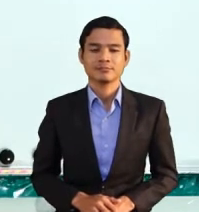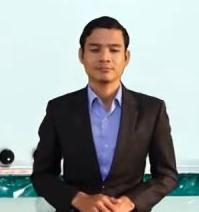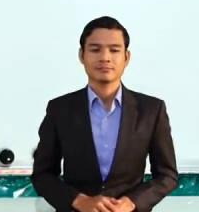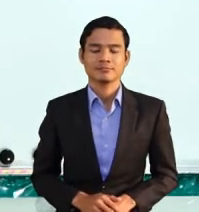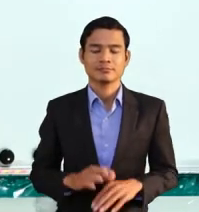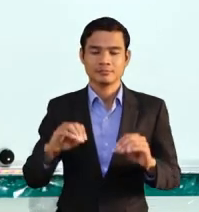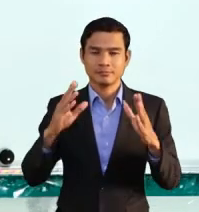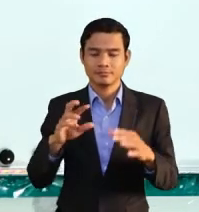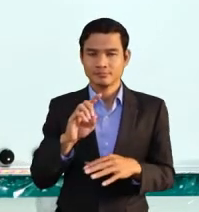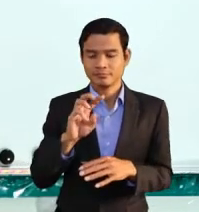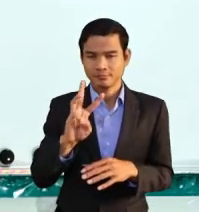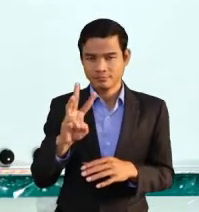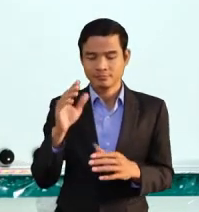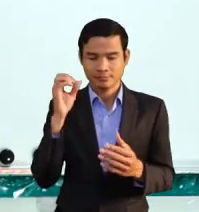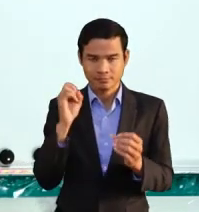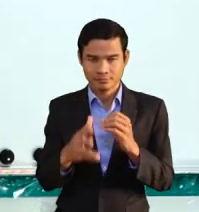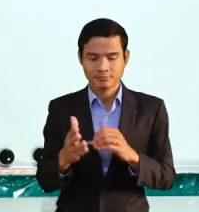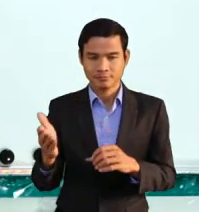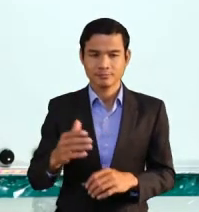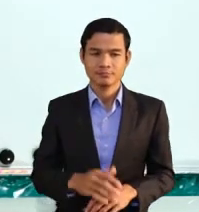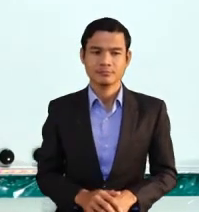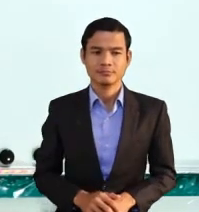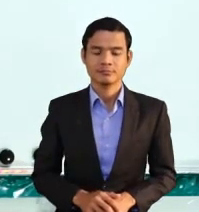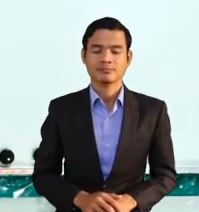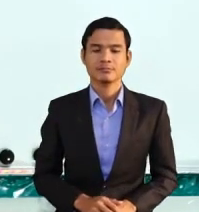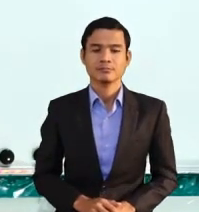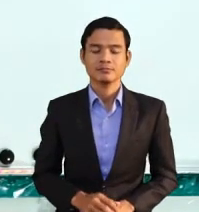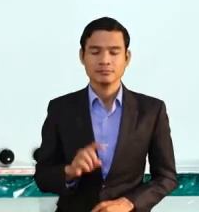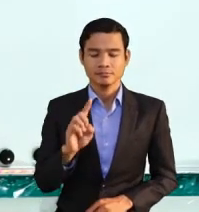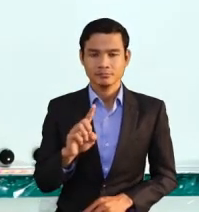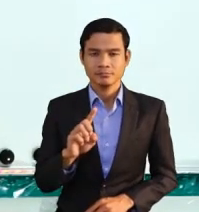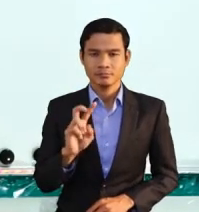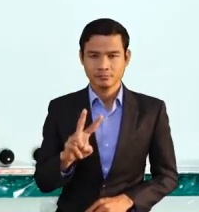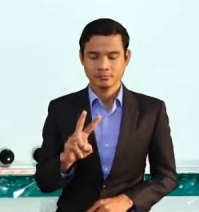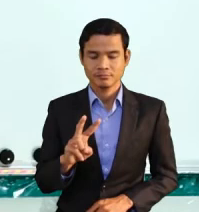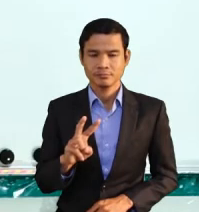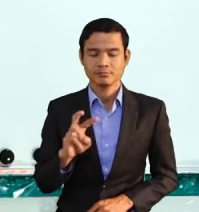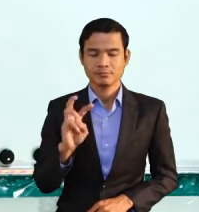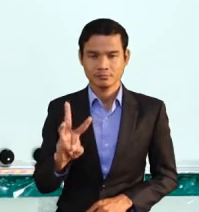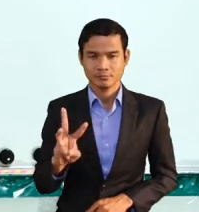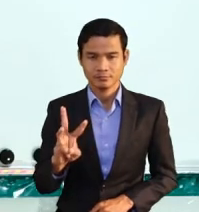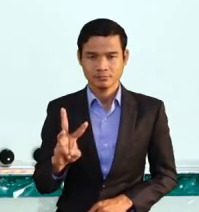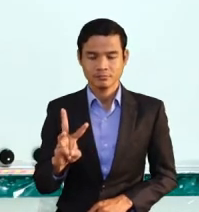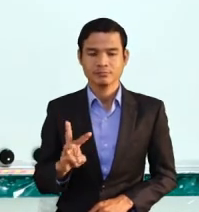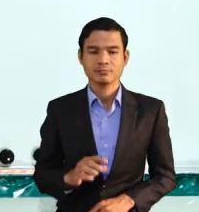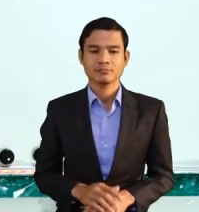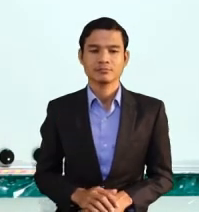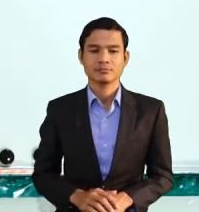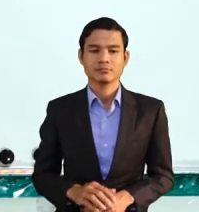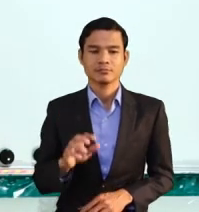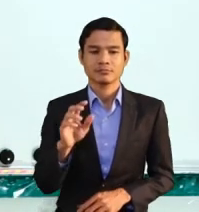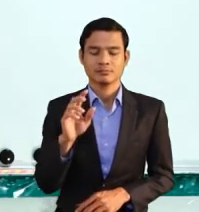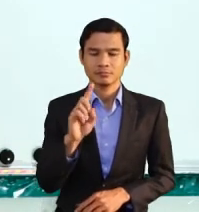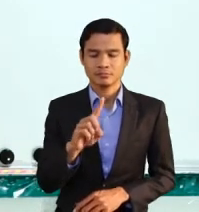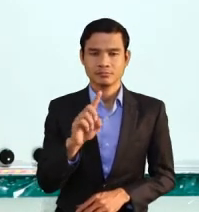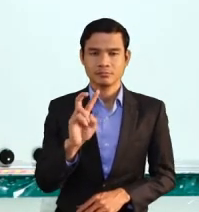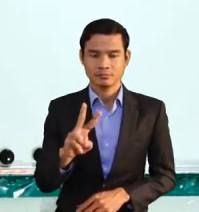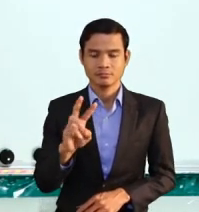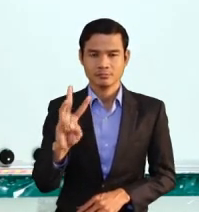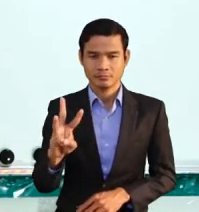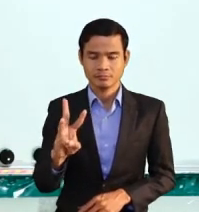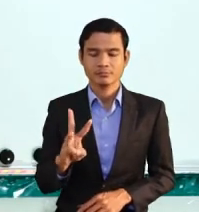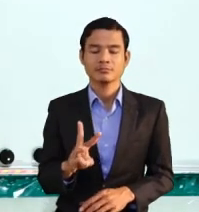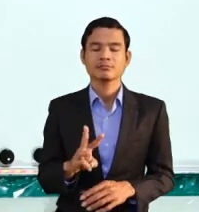chắc nữa khu họp bấy chập đám nó còn á chà môi pi bầy môi